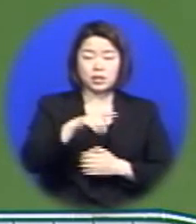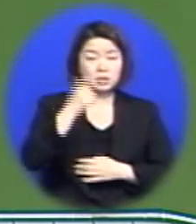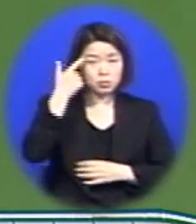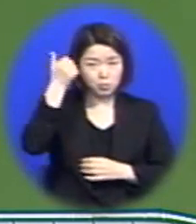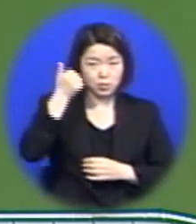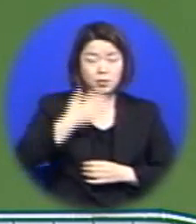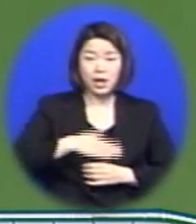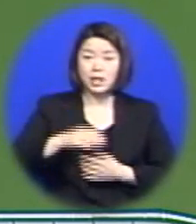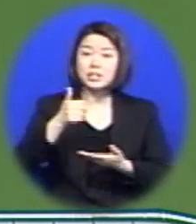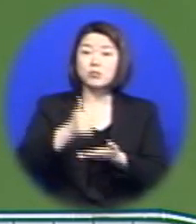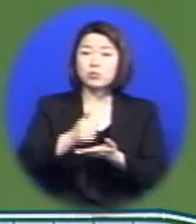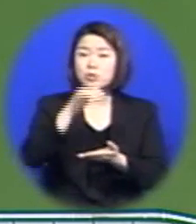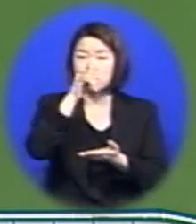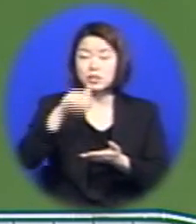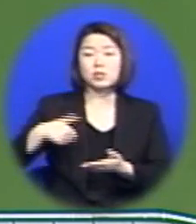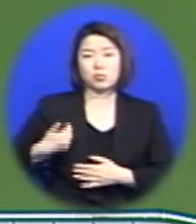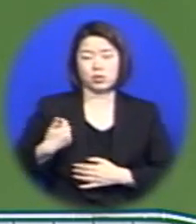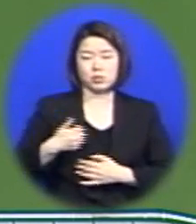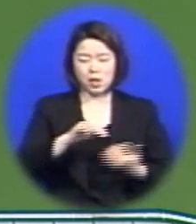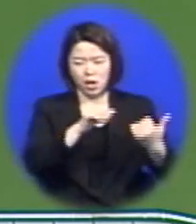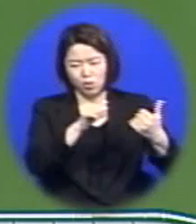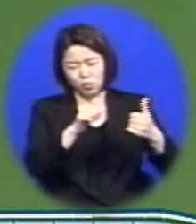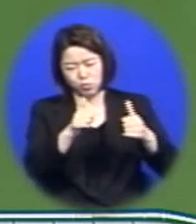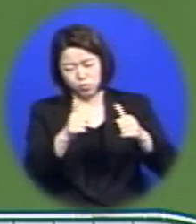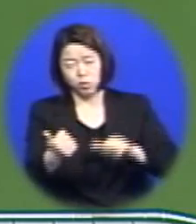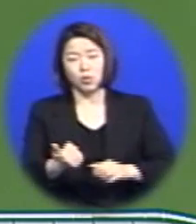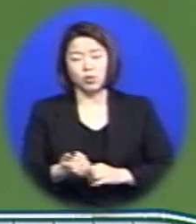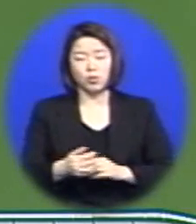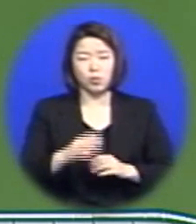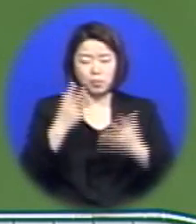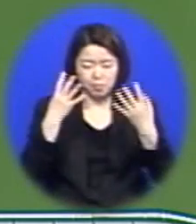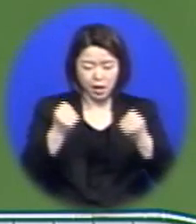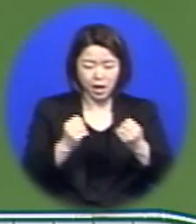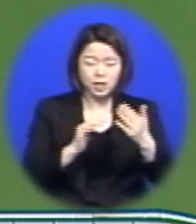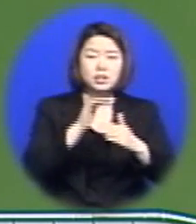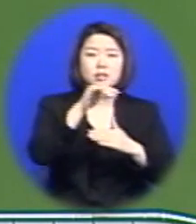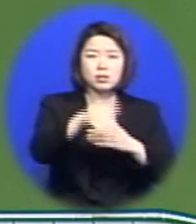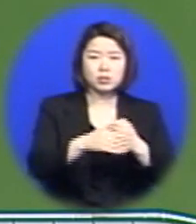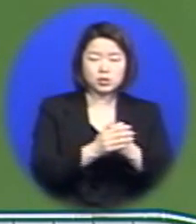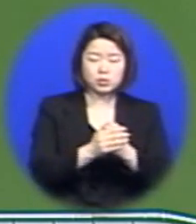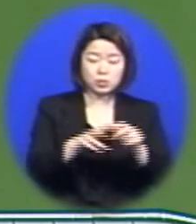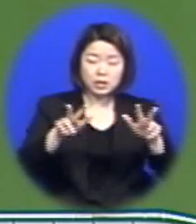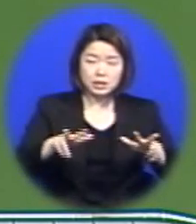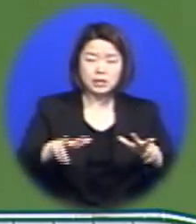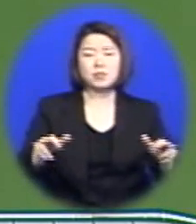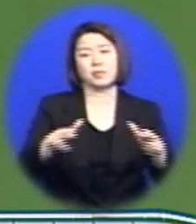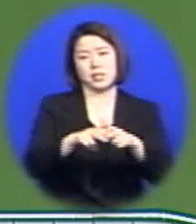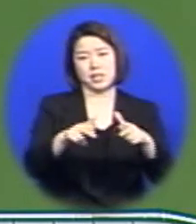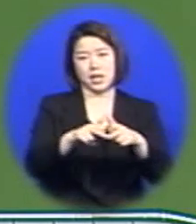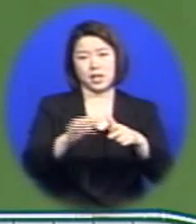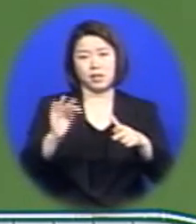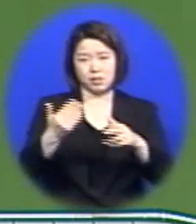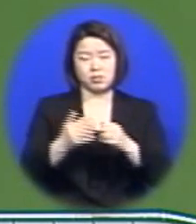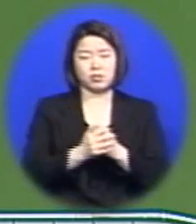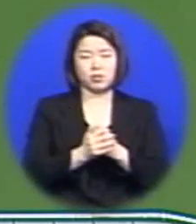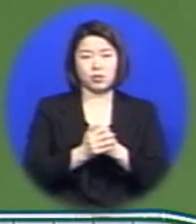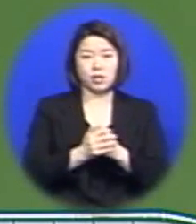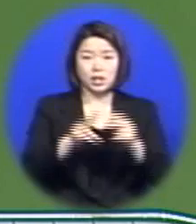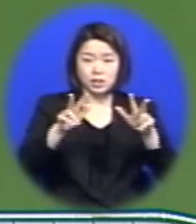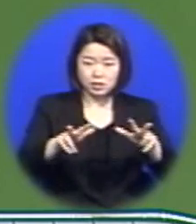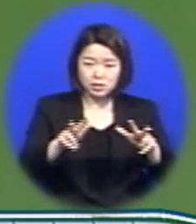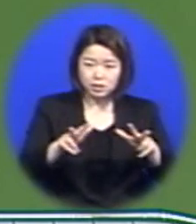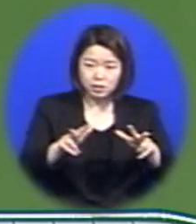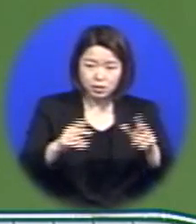분 계실지 모르겠지만 죽을 고비를 넘기시고 장애인이에요 이렇게 만나면